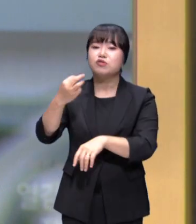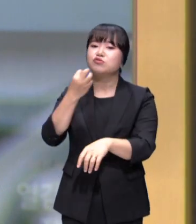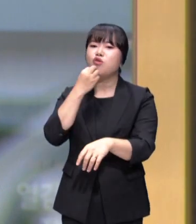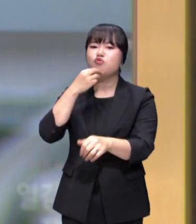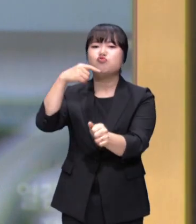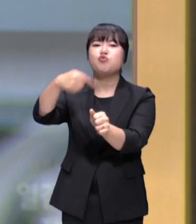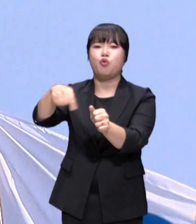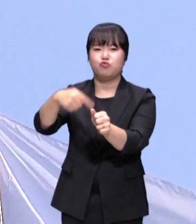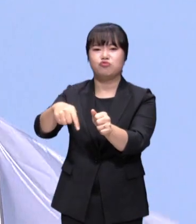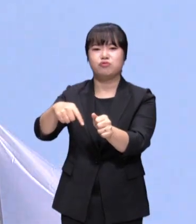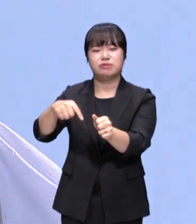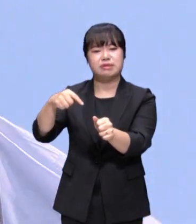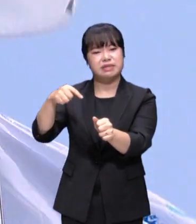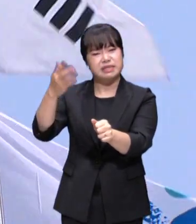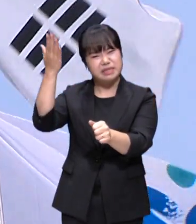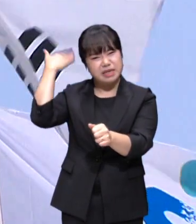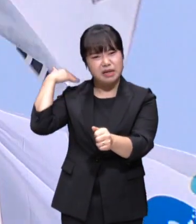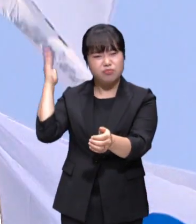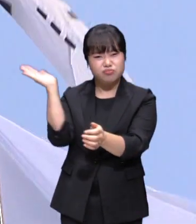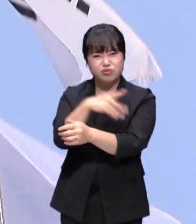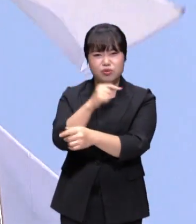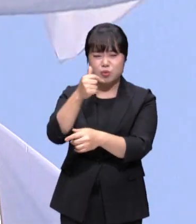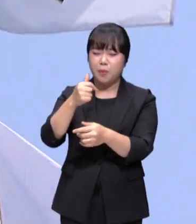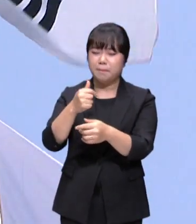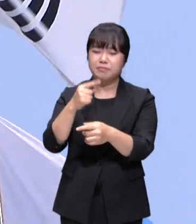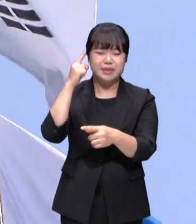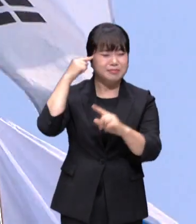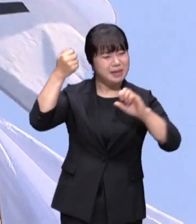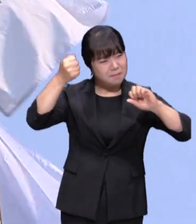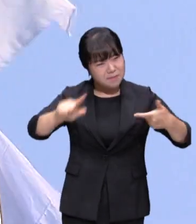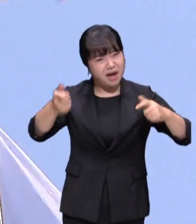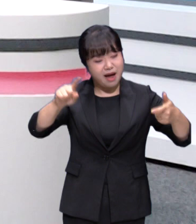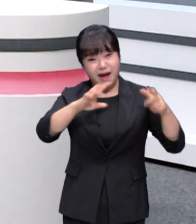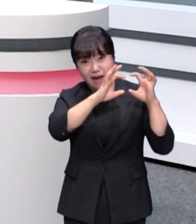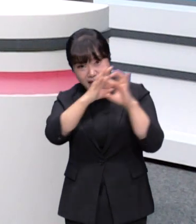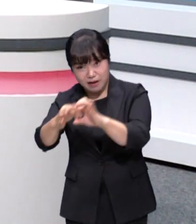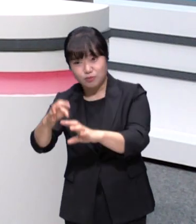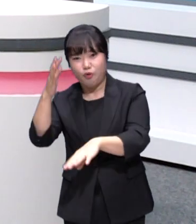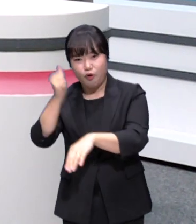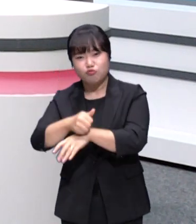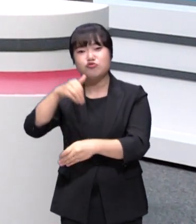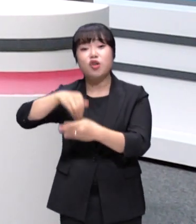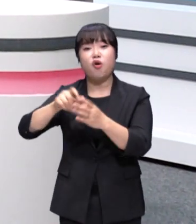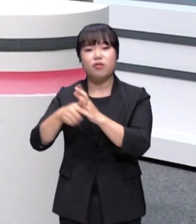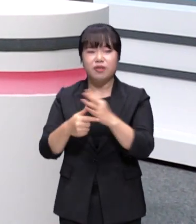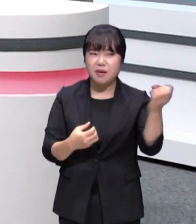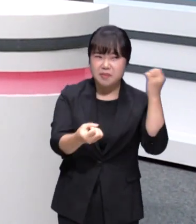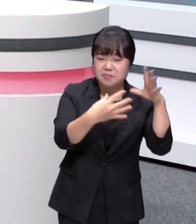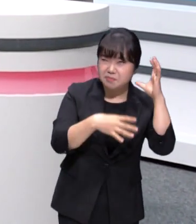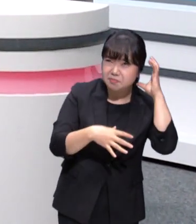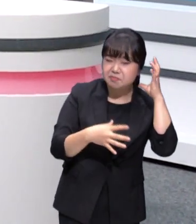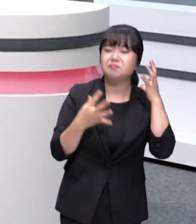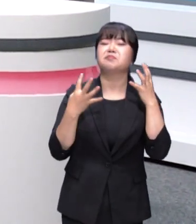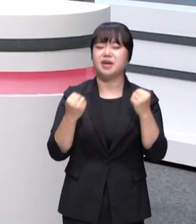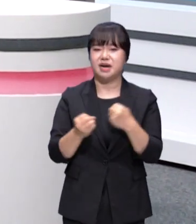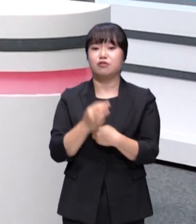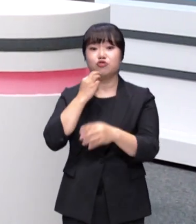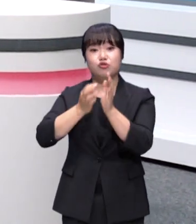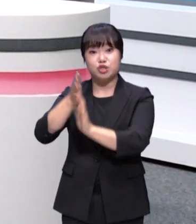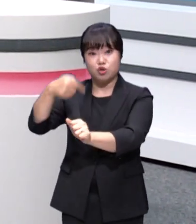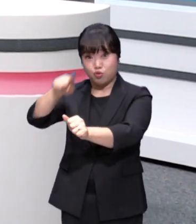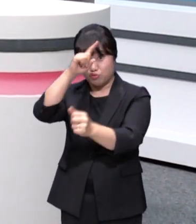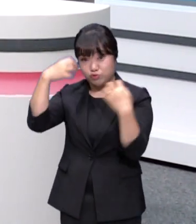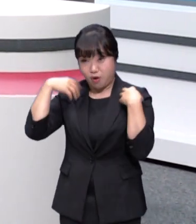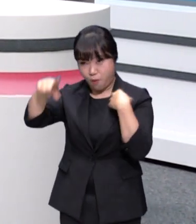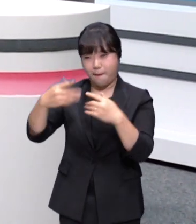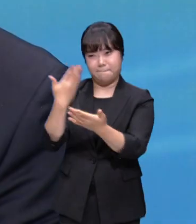기울어져 있었고 이를 바로잡아달라는 시민들의 요구를 지방선거를 통해 확인할 수 있었다며 서울시 교육청